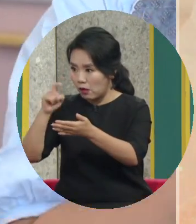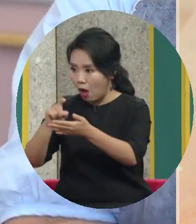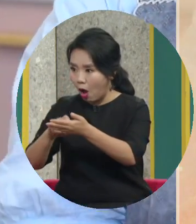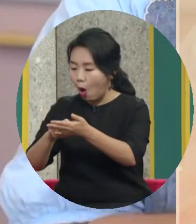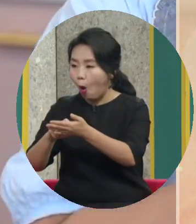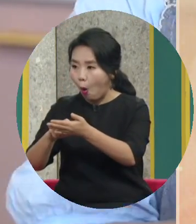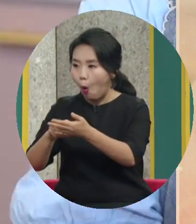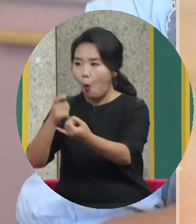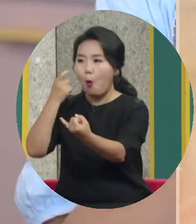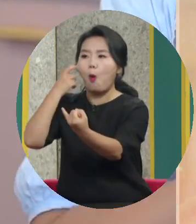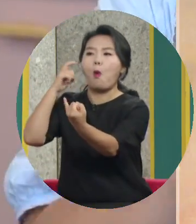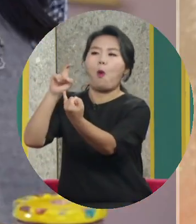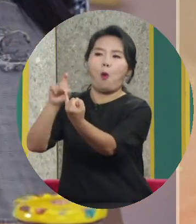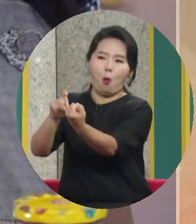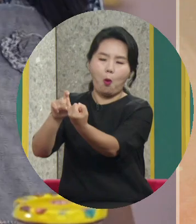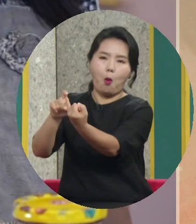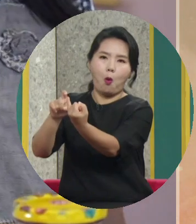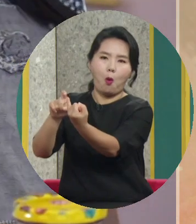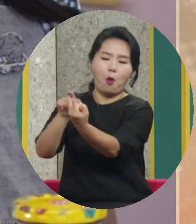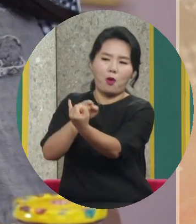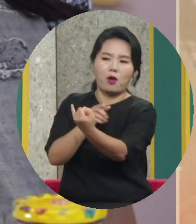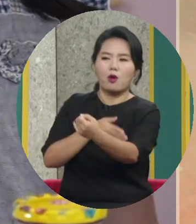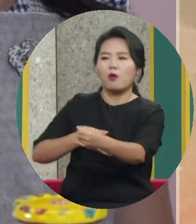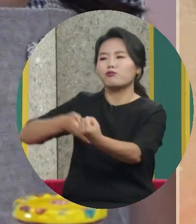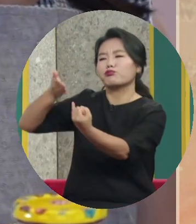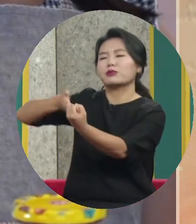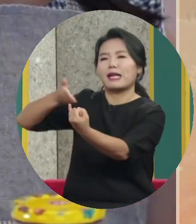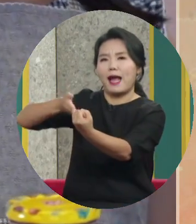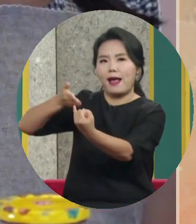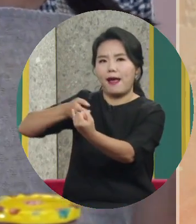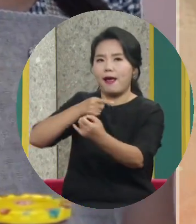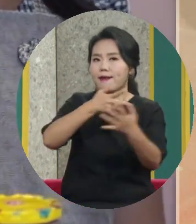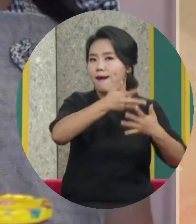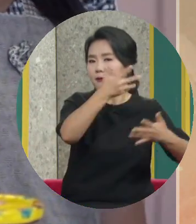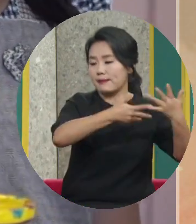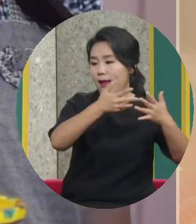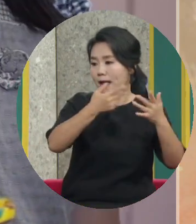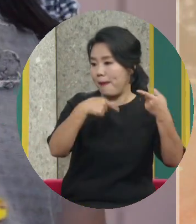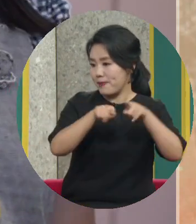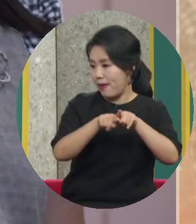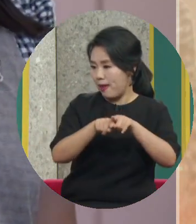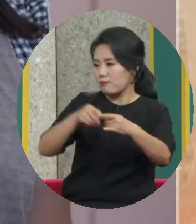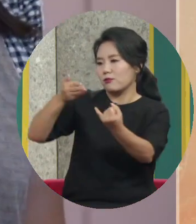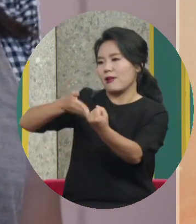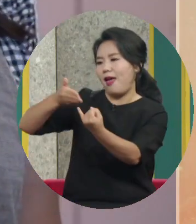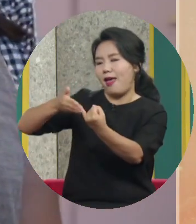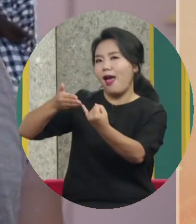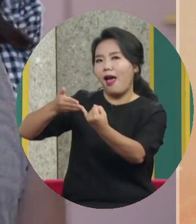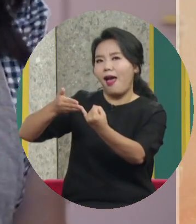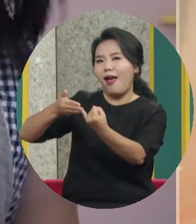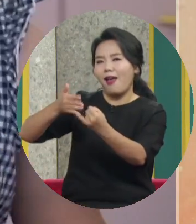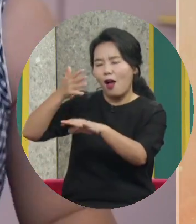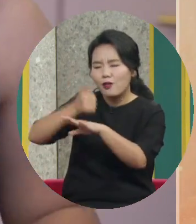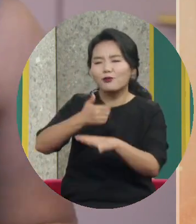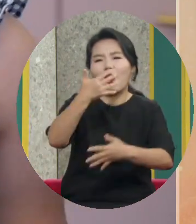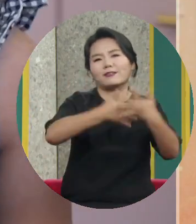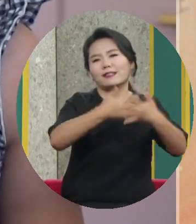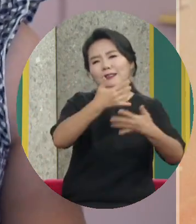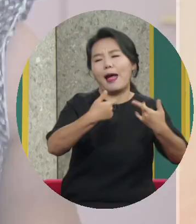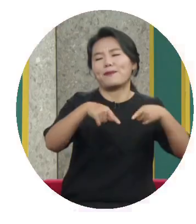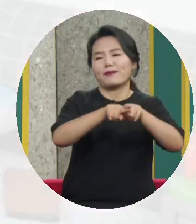효정이를 눈여겨본 제작진이 출연을 제안했죠. 우리 좀 놀러 올래? 그래. 알았어.